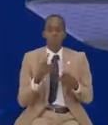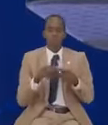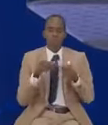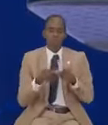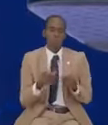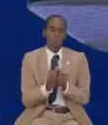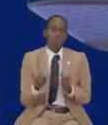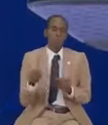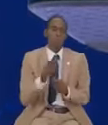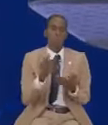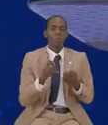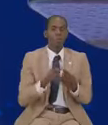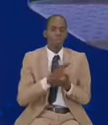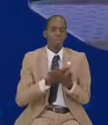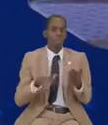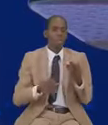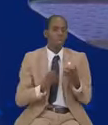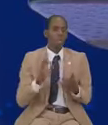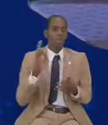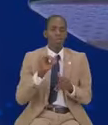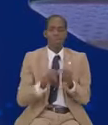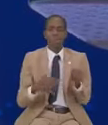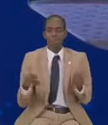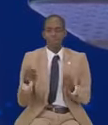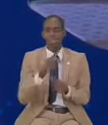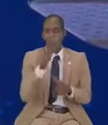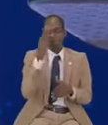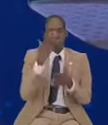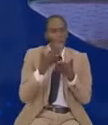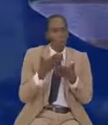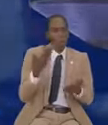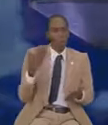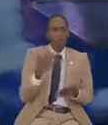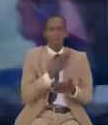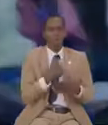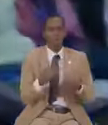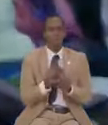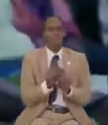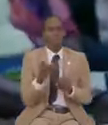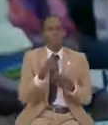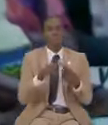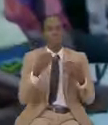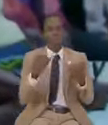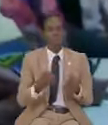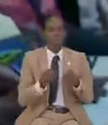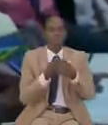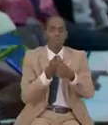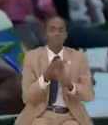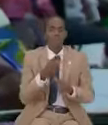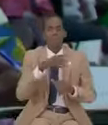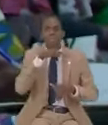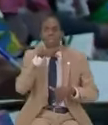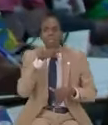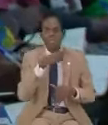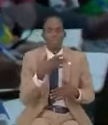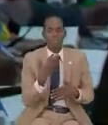effacer tout ce qu'il savait et qu'il mena suivent la corruption de